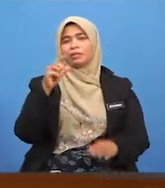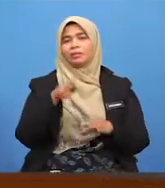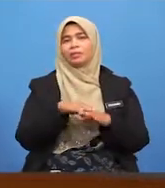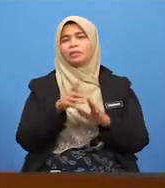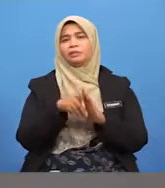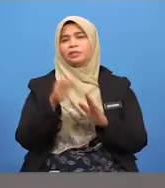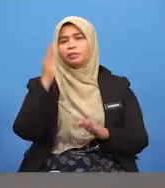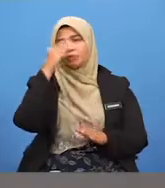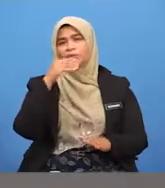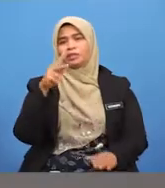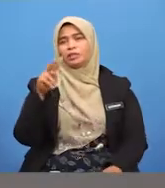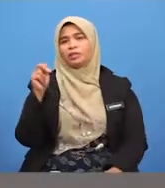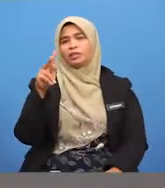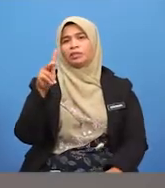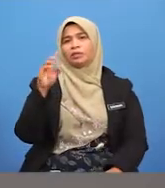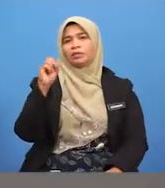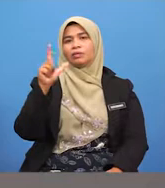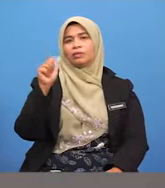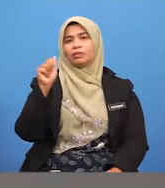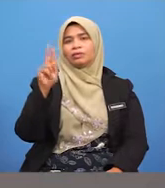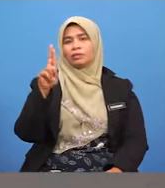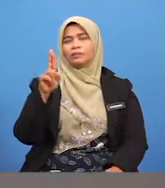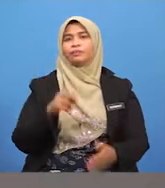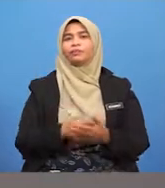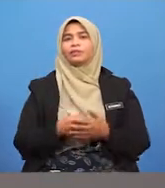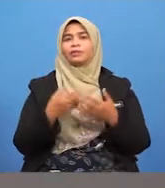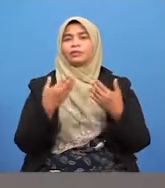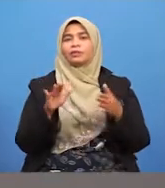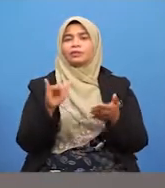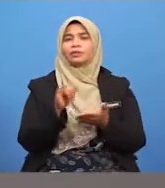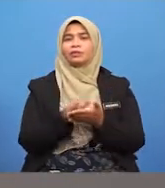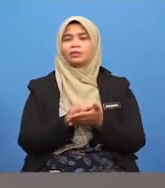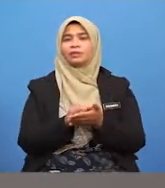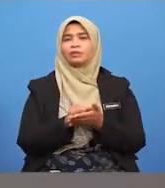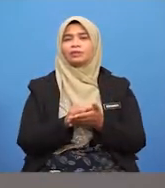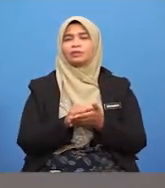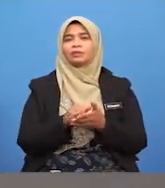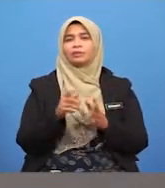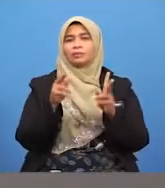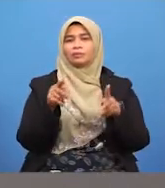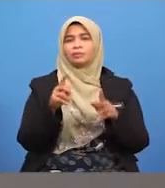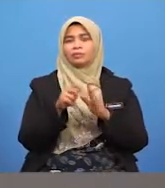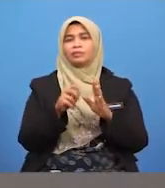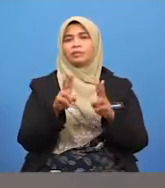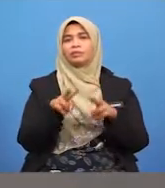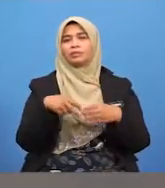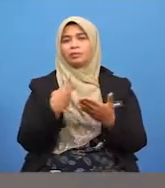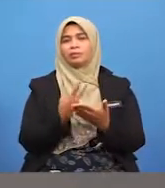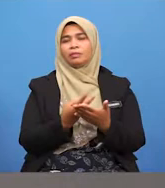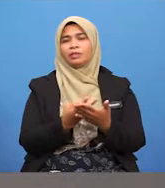kode C seperti itu pelajar perlu terbalikkan Cole ini